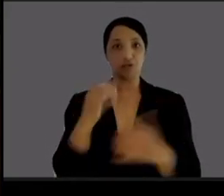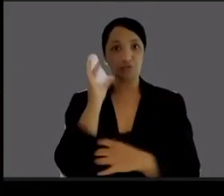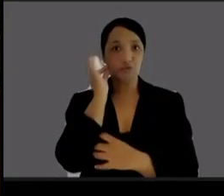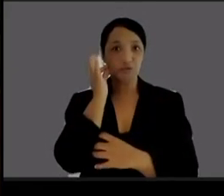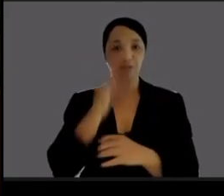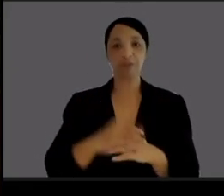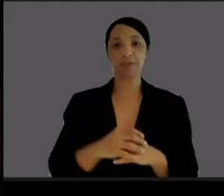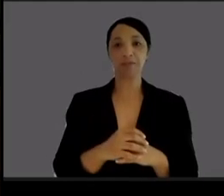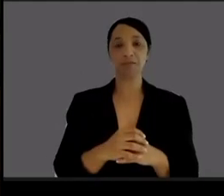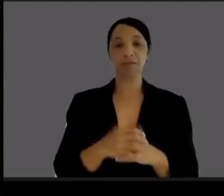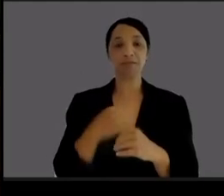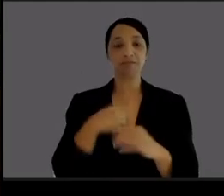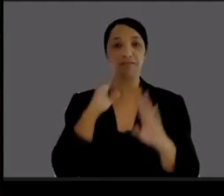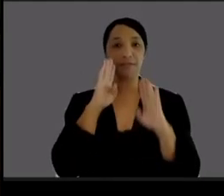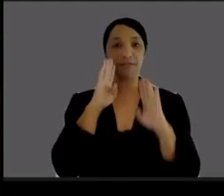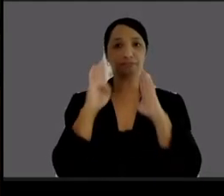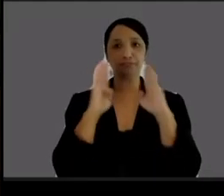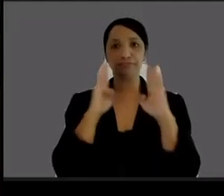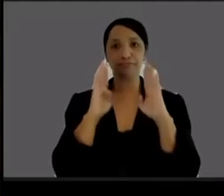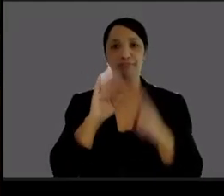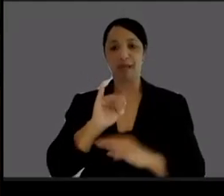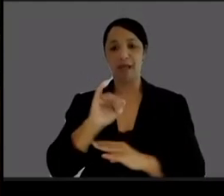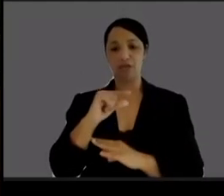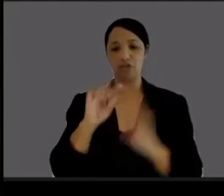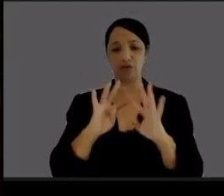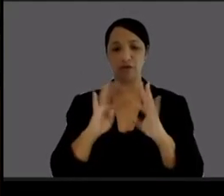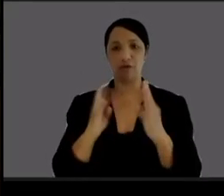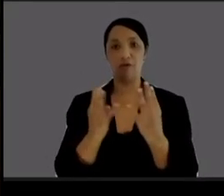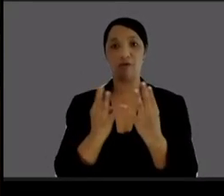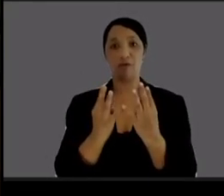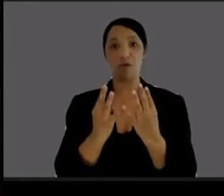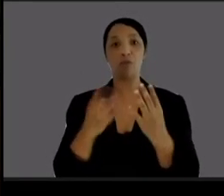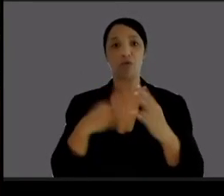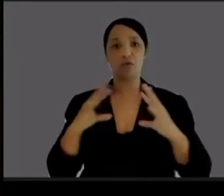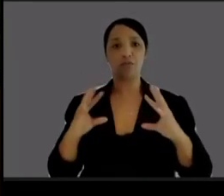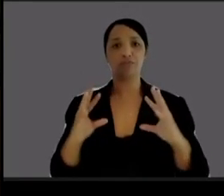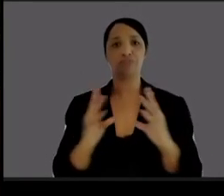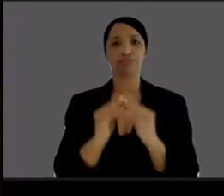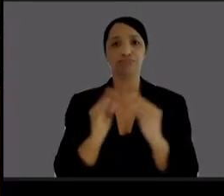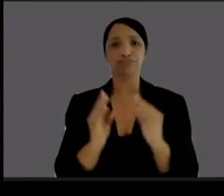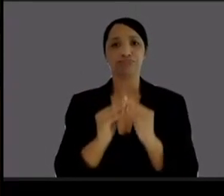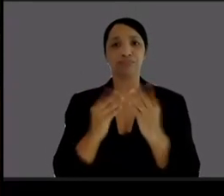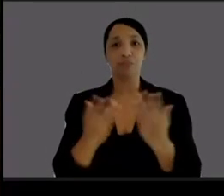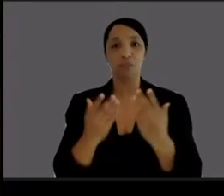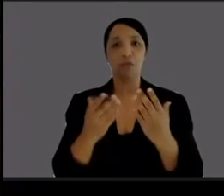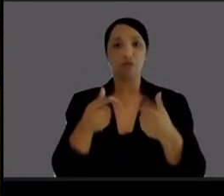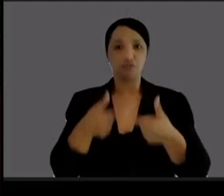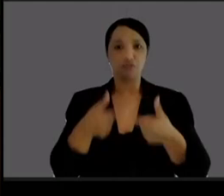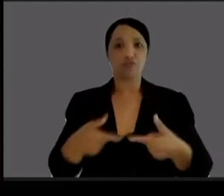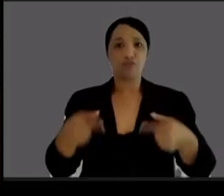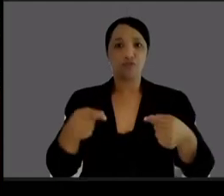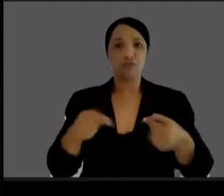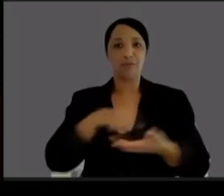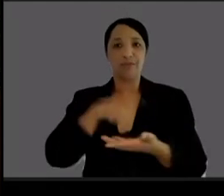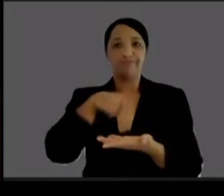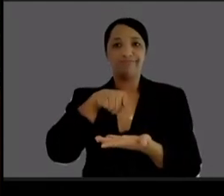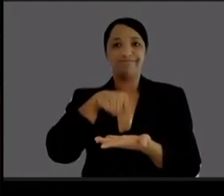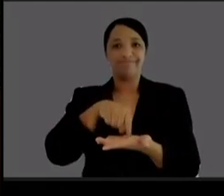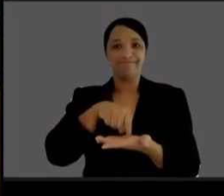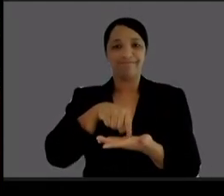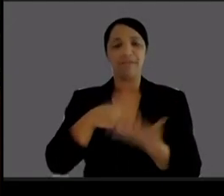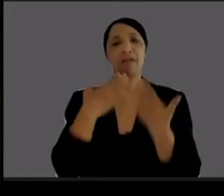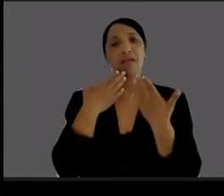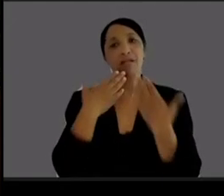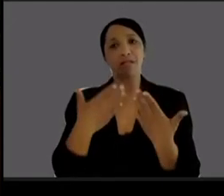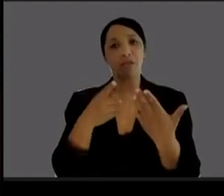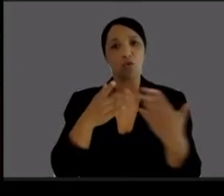様えこの京都において開催されているigfにようこそいらっしゃいましたえ